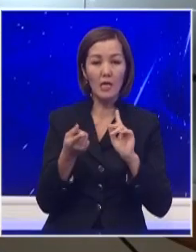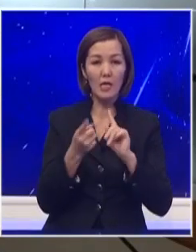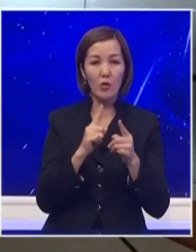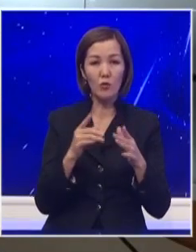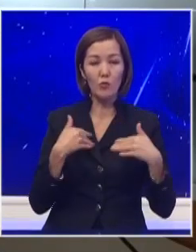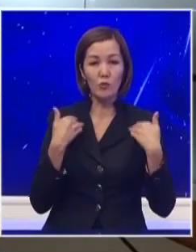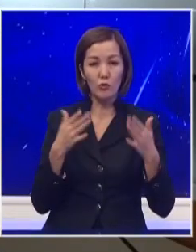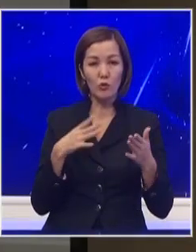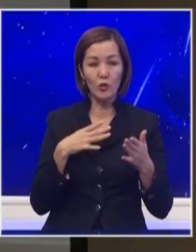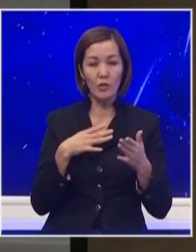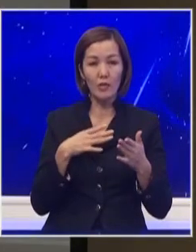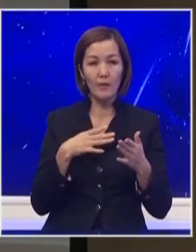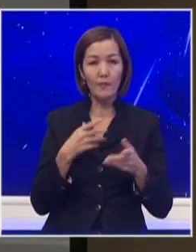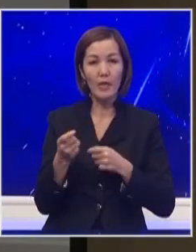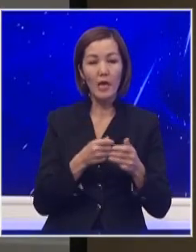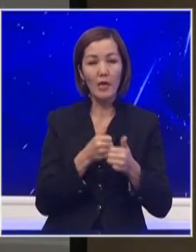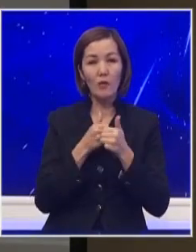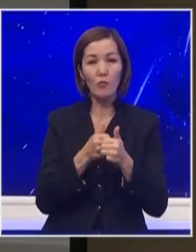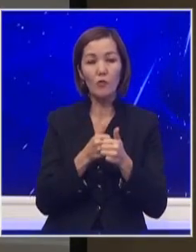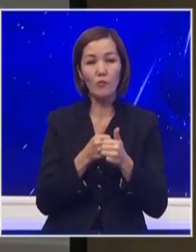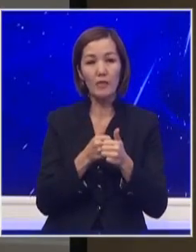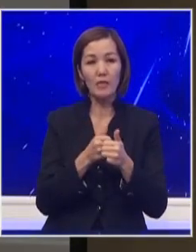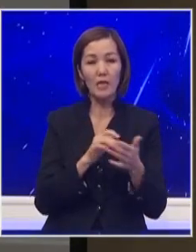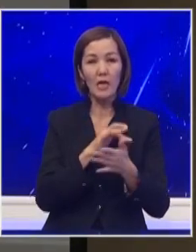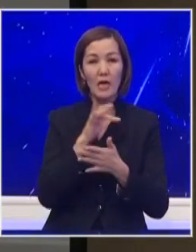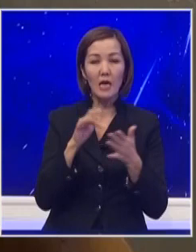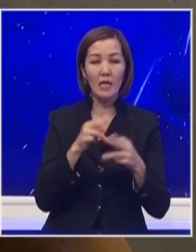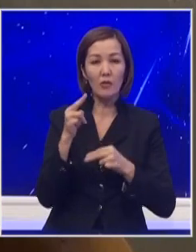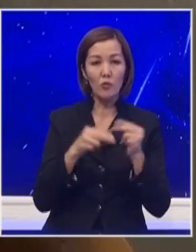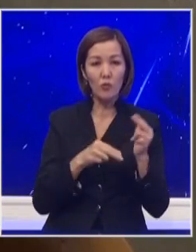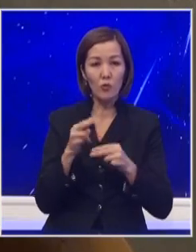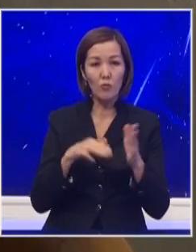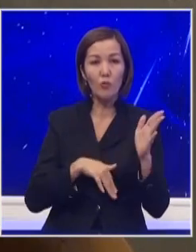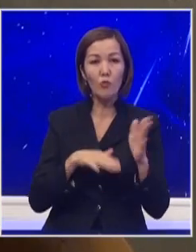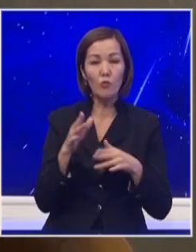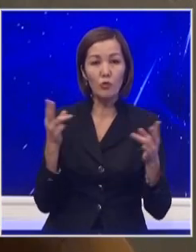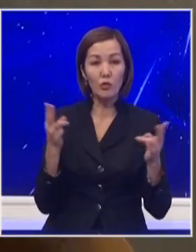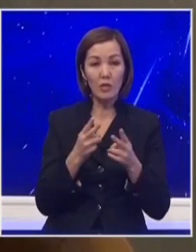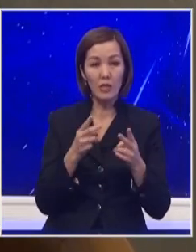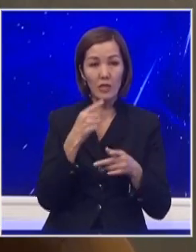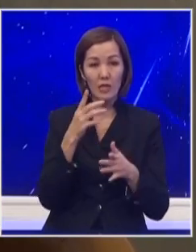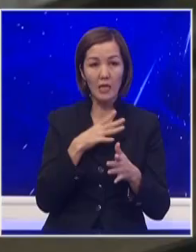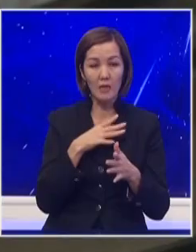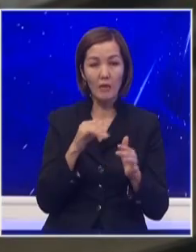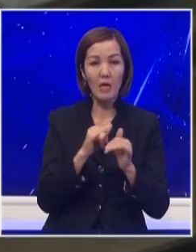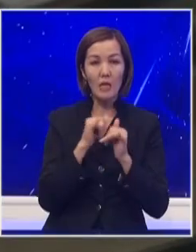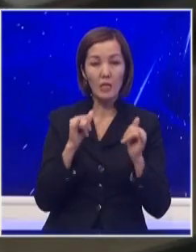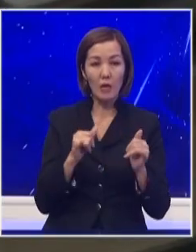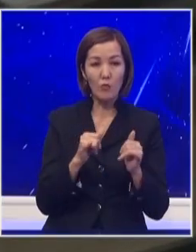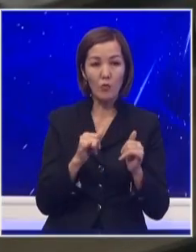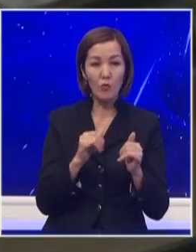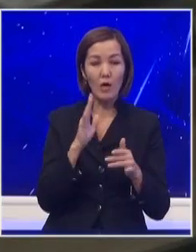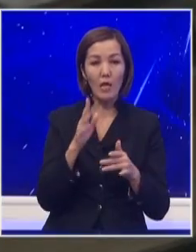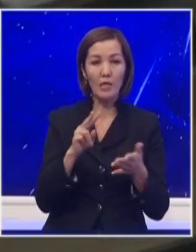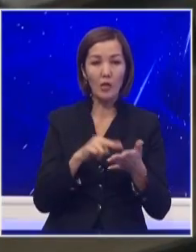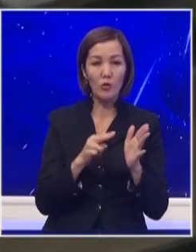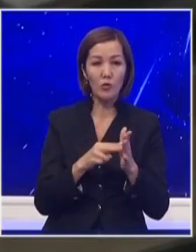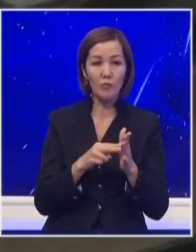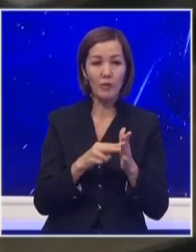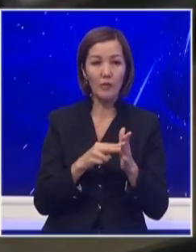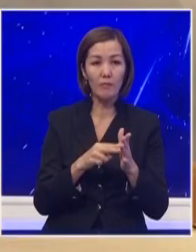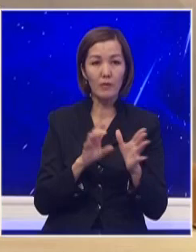көмегімен олар балабақшалар, мектептер мен басқа да әлеуметтік нысандардың қауіпсіздігін қамтамасыз етуді ұсынды. Сонымен қатар инвесторлардың бірі